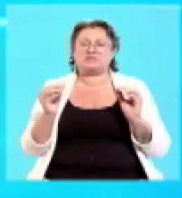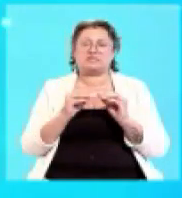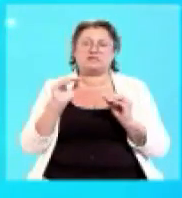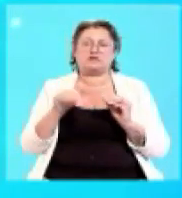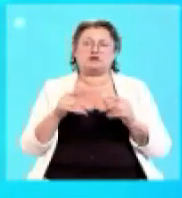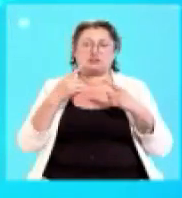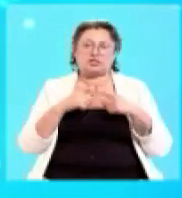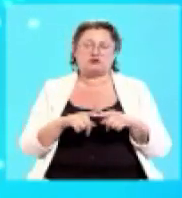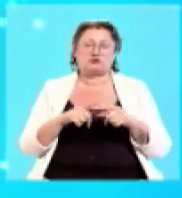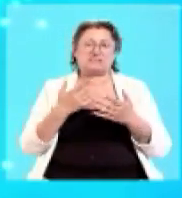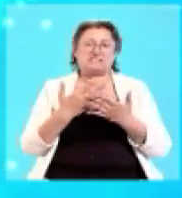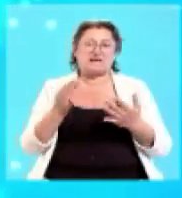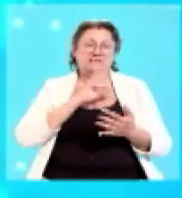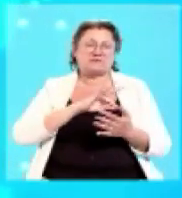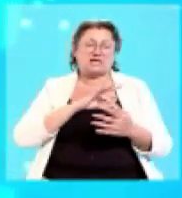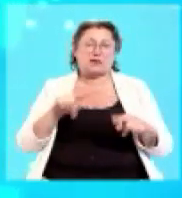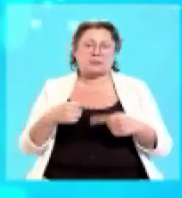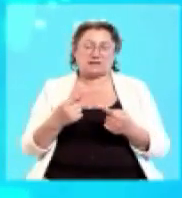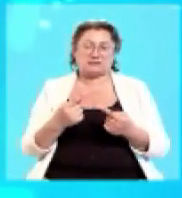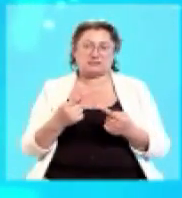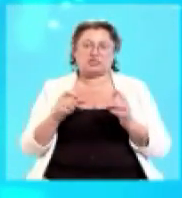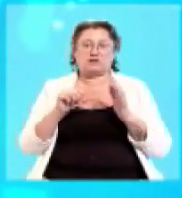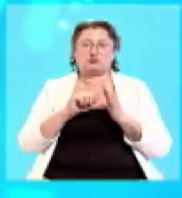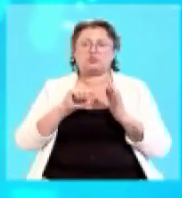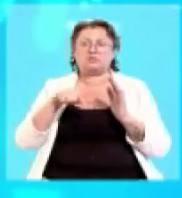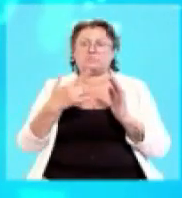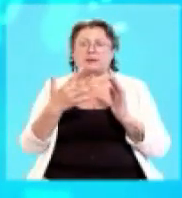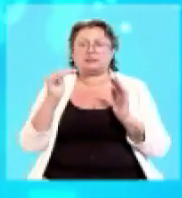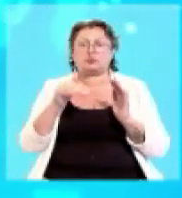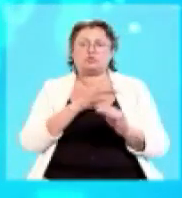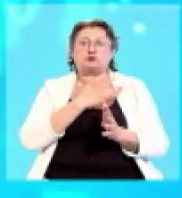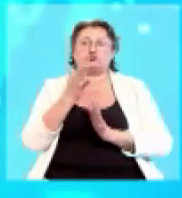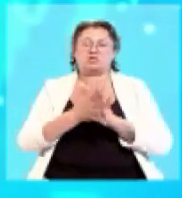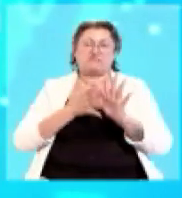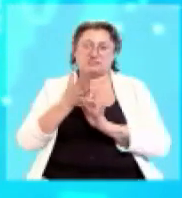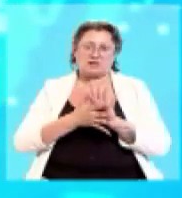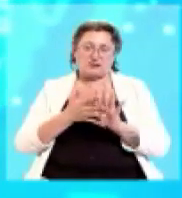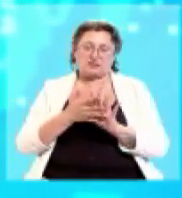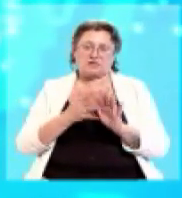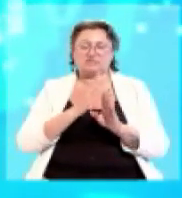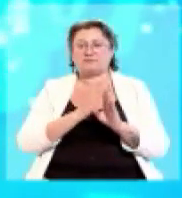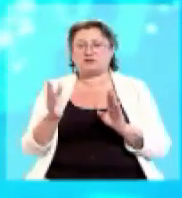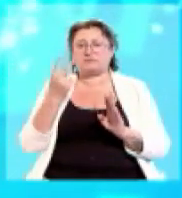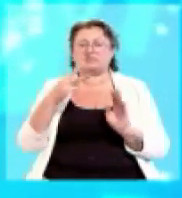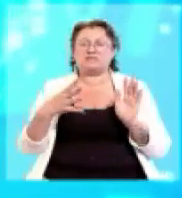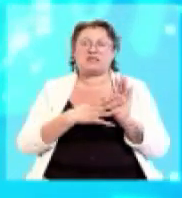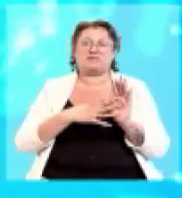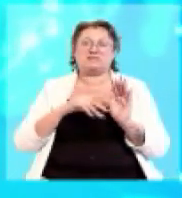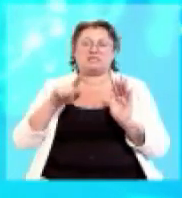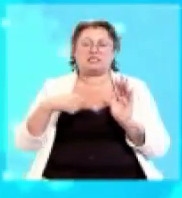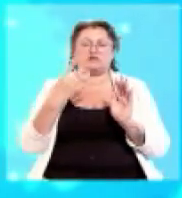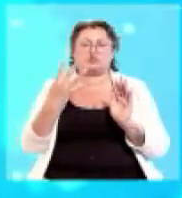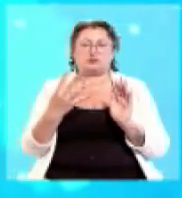210 тысяч технических средств реабилитации, 6,5 тысяч услуг жестового языка. Свыше